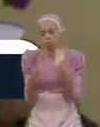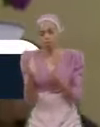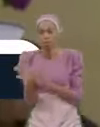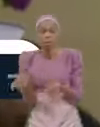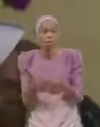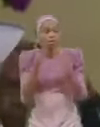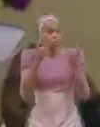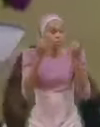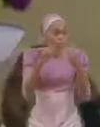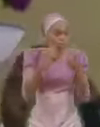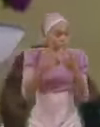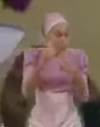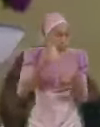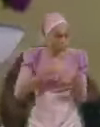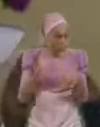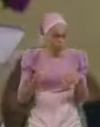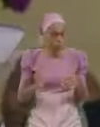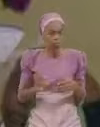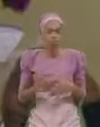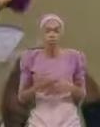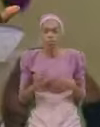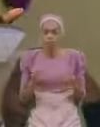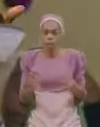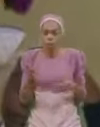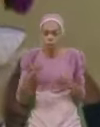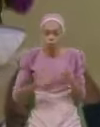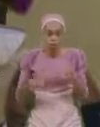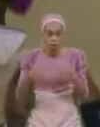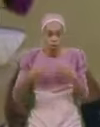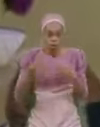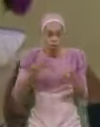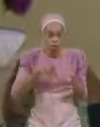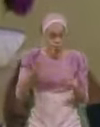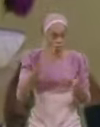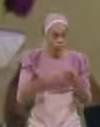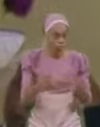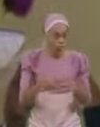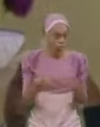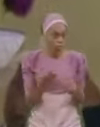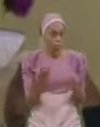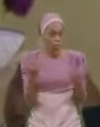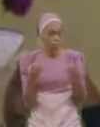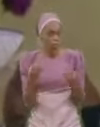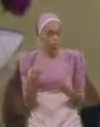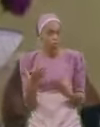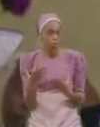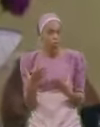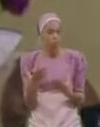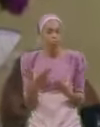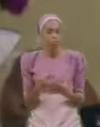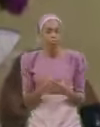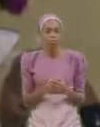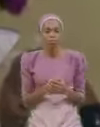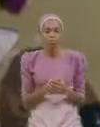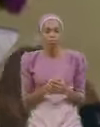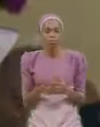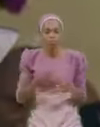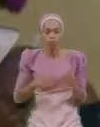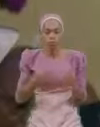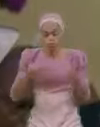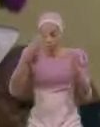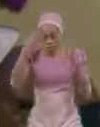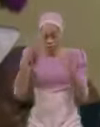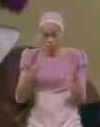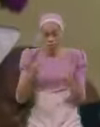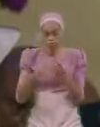Dieu quand tu viens à l'église comme tu es V quce que tu as choisi de faire il y a beaucoup d'activités c'est vrai beaucoup de choses que nous